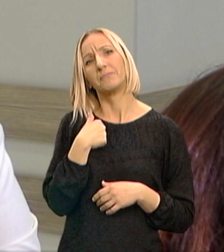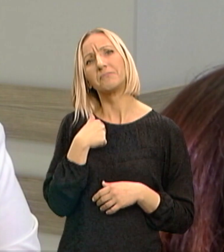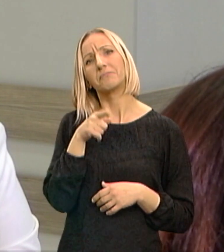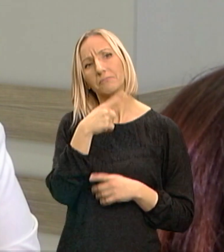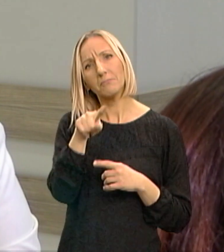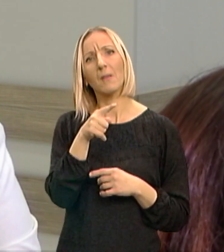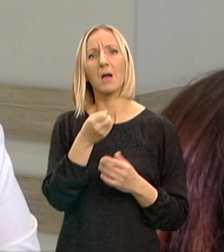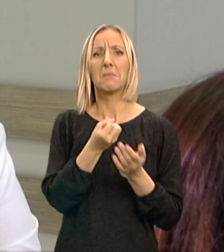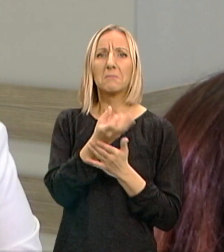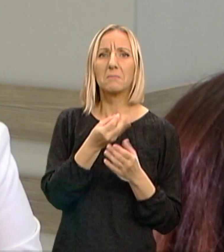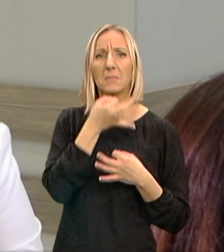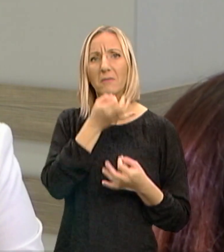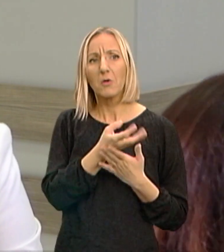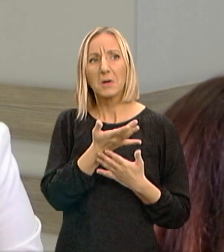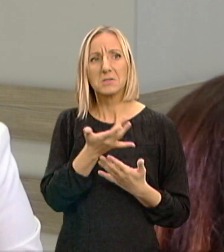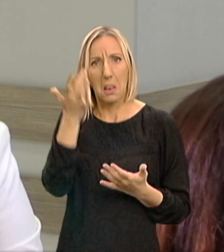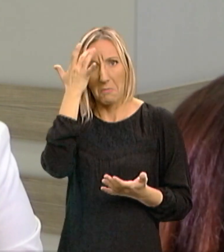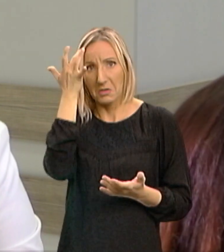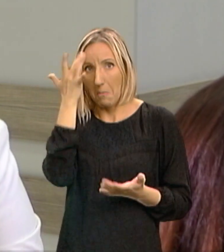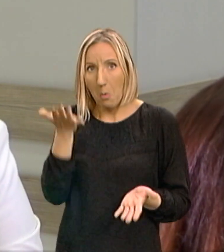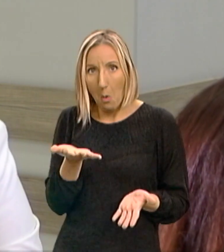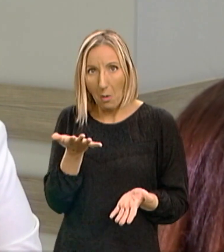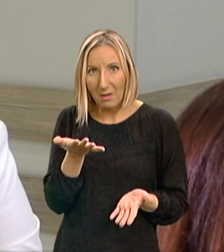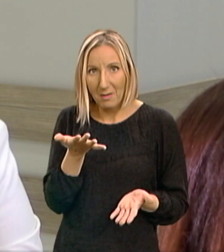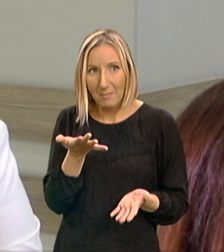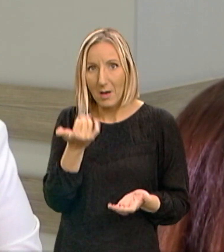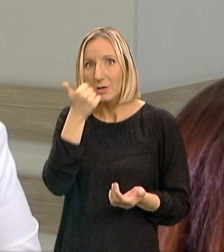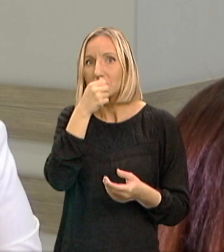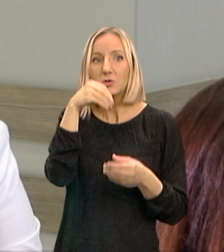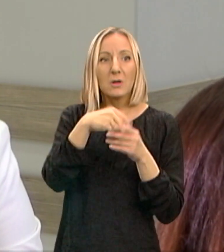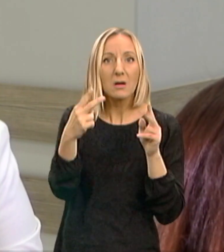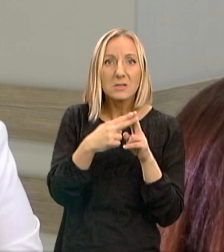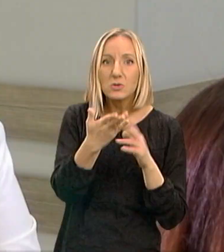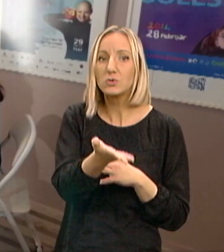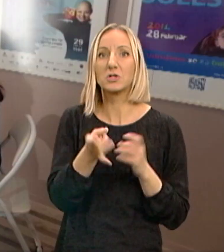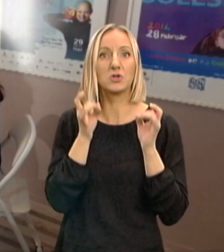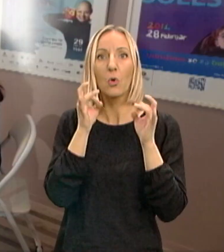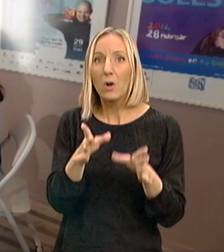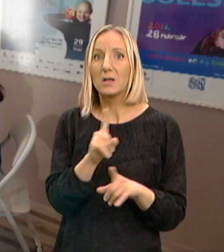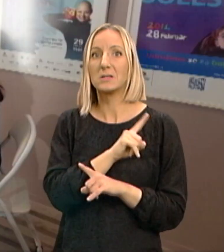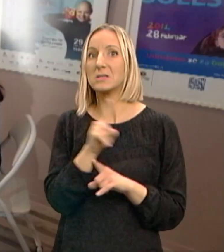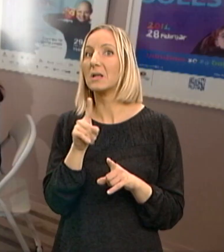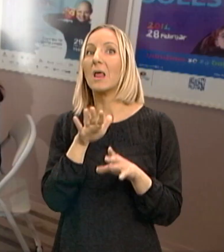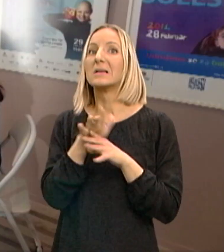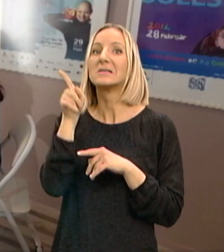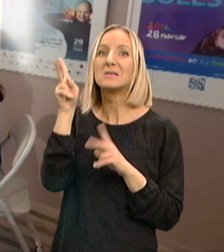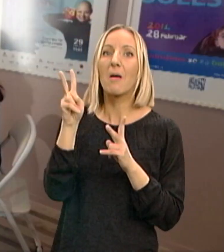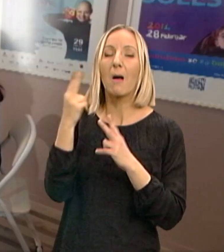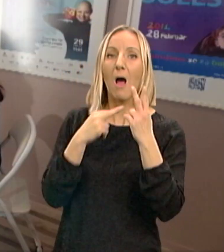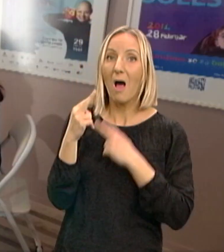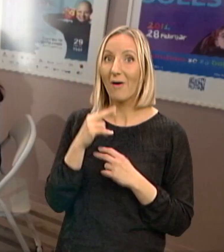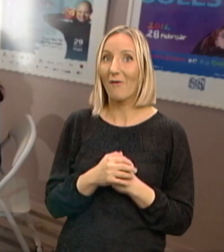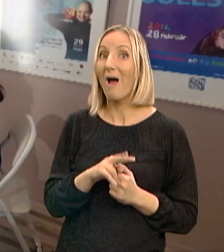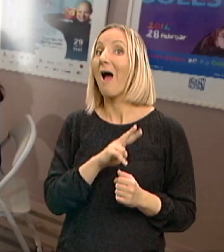kada izveštavate o nekome o kome nemate pojma, apsolutno, ni sa čime se susreće, ni na ulici, ni u sistemu, a drugo je kada se